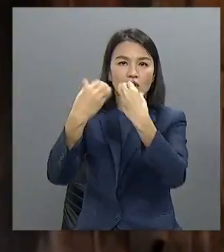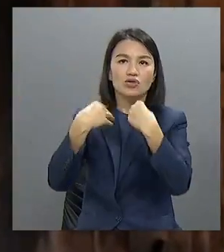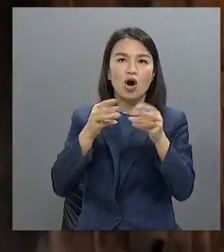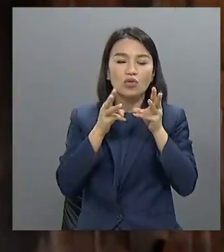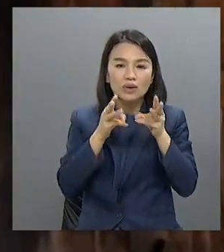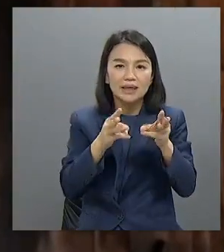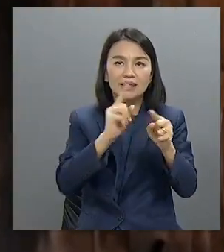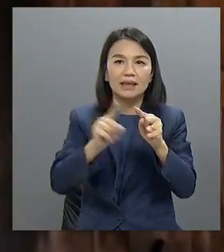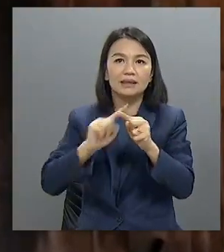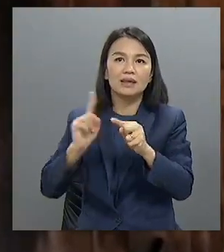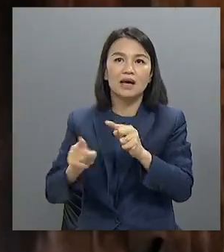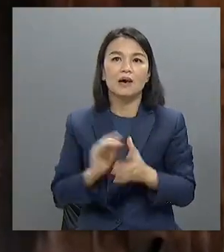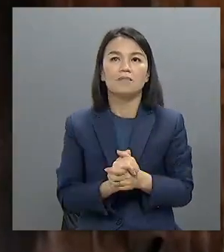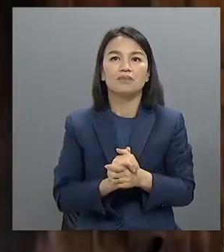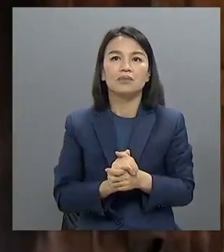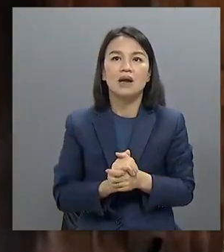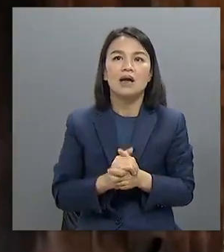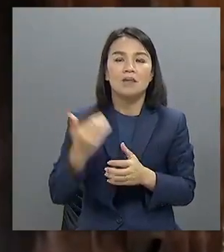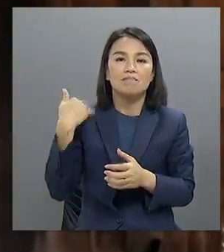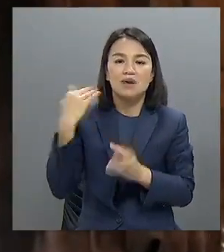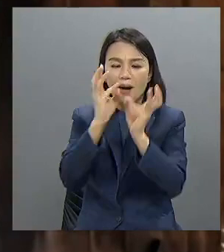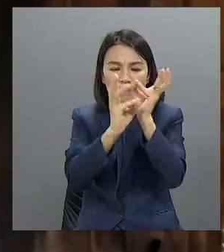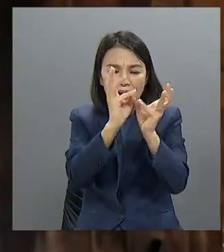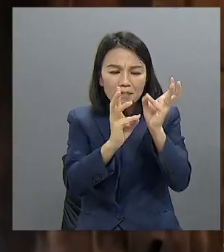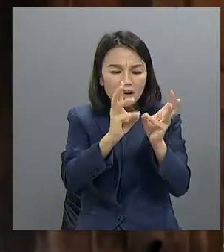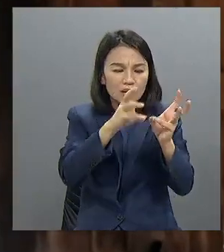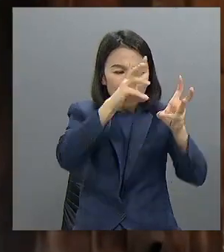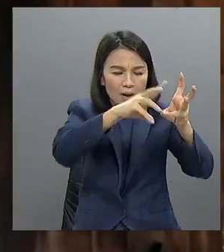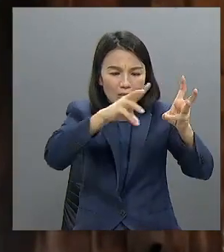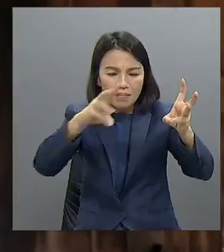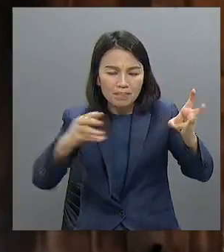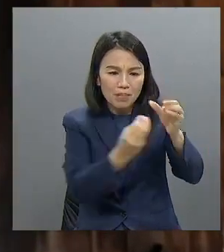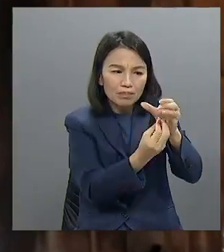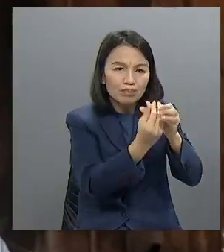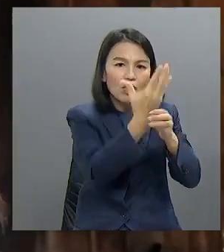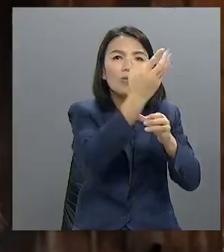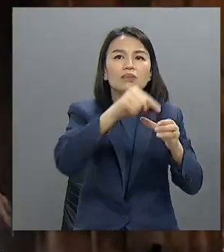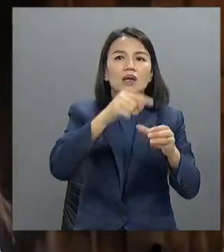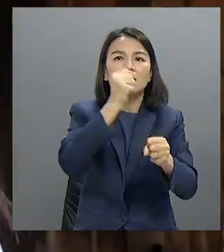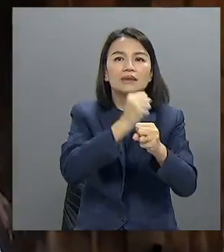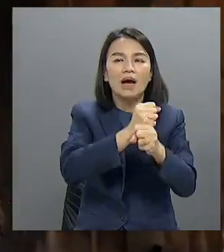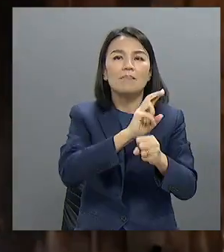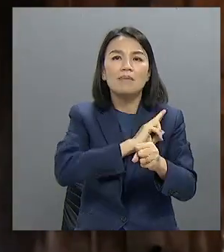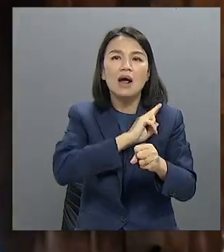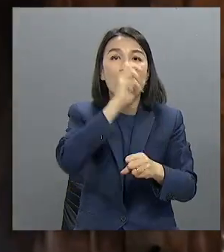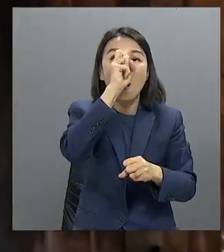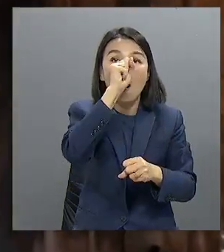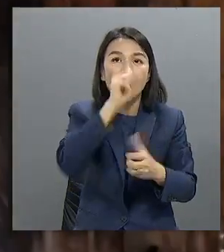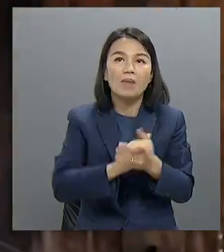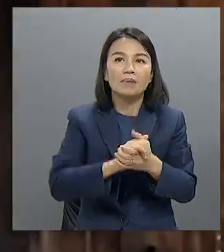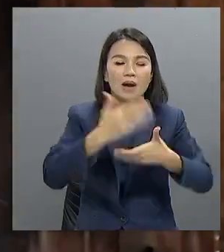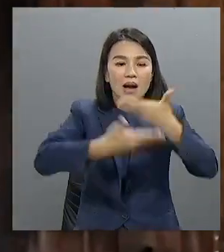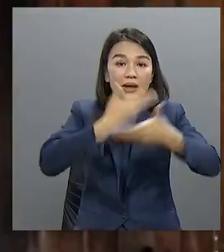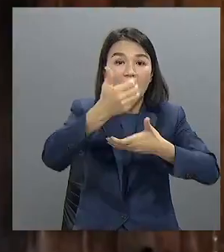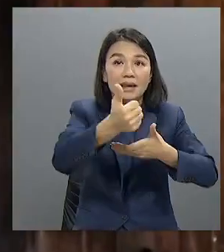วก็มีเมล็ดมีอะไรให้หมดทุกอย่างสอนปุ๋ยสอนอะไรอย่างเงี้ยเนาะก็ทำกินเองแล้วพอมันขายได้มันก็แบบมันข